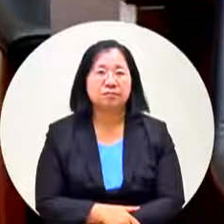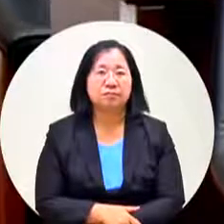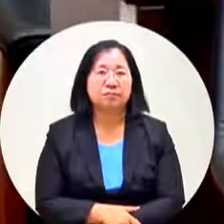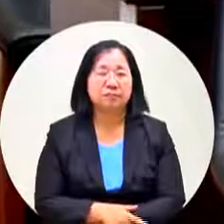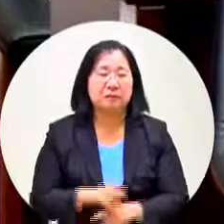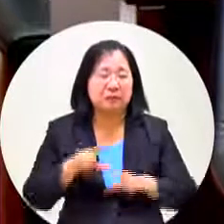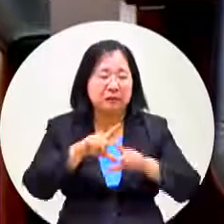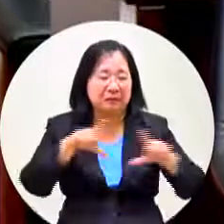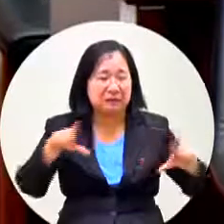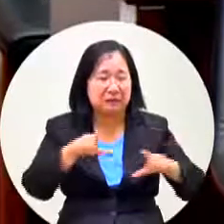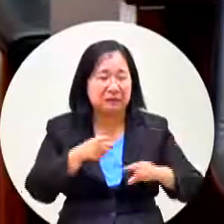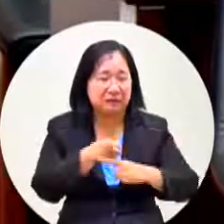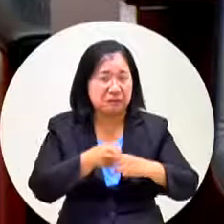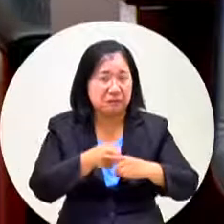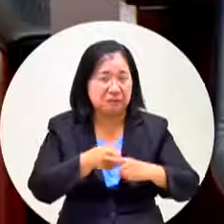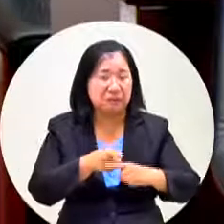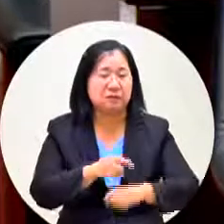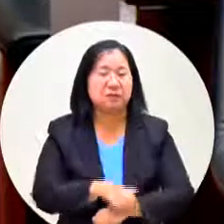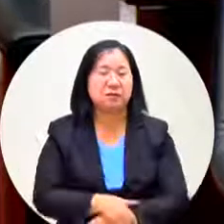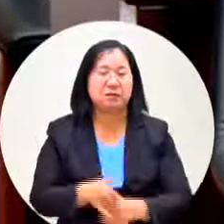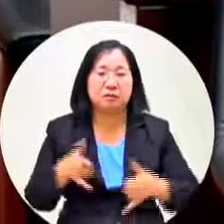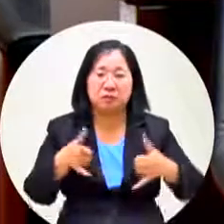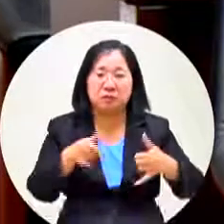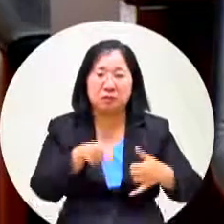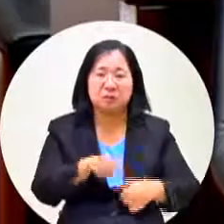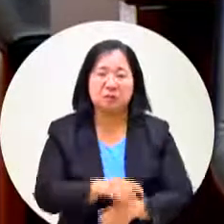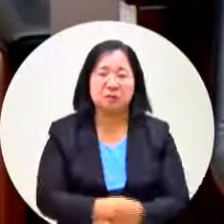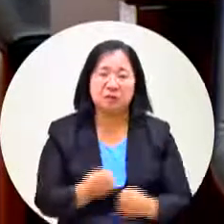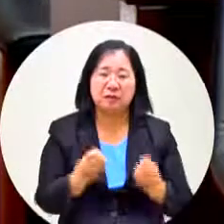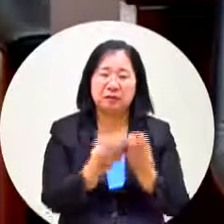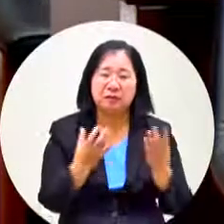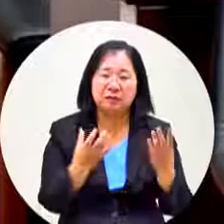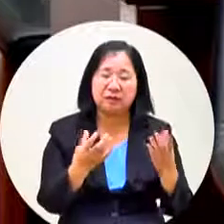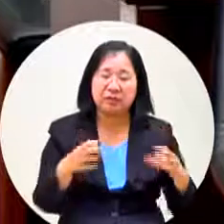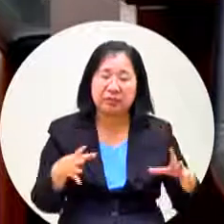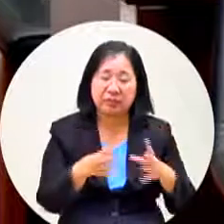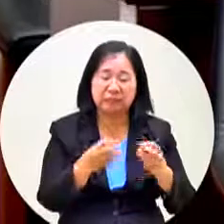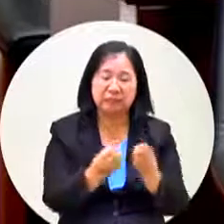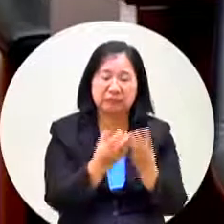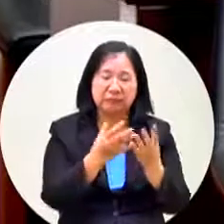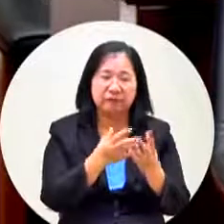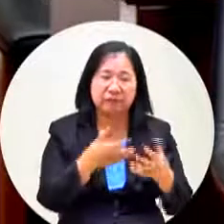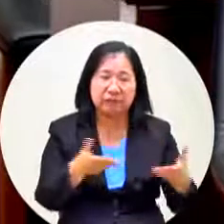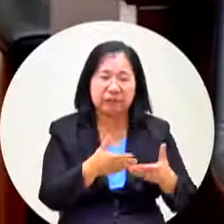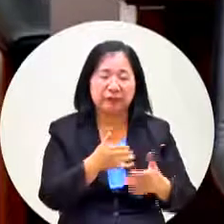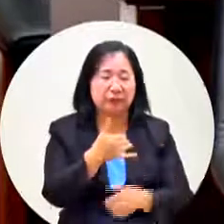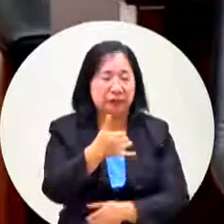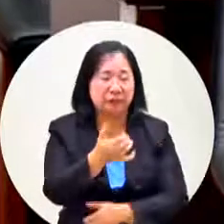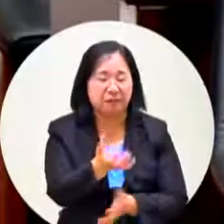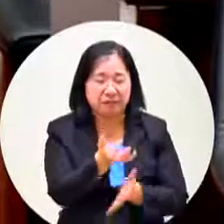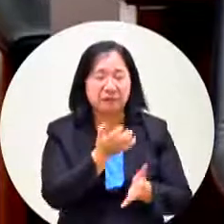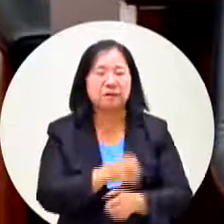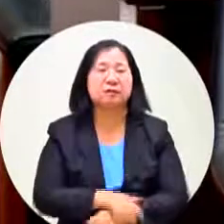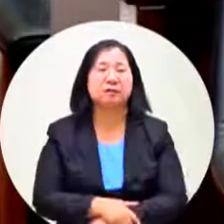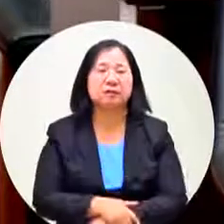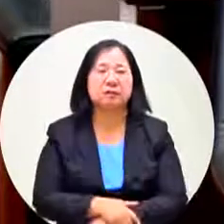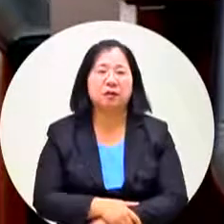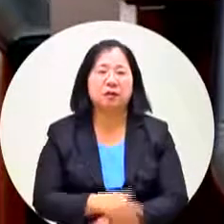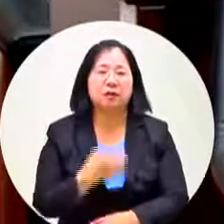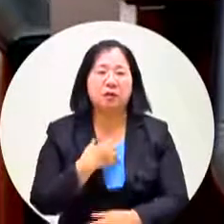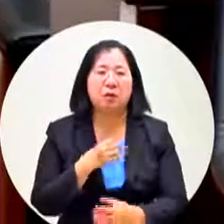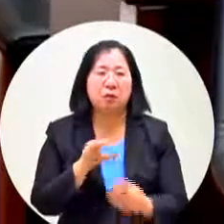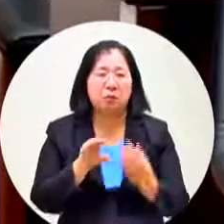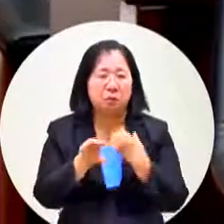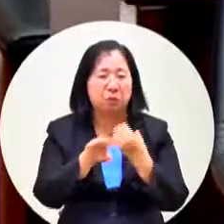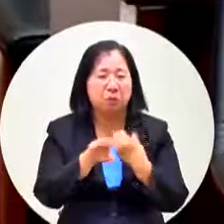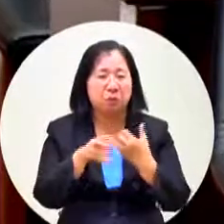车祸死亡，顶礼拜尔吼、哦，我想这个交通局这个部分吼、哦，是不是要紧急去装